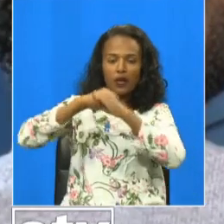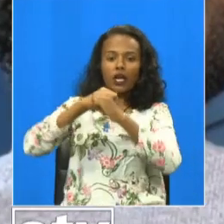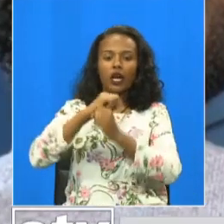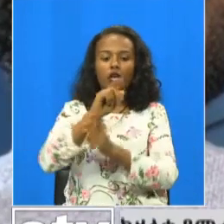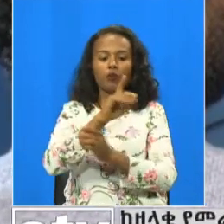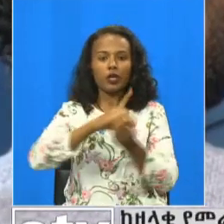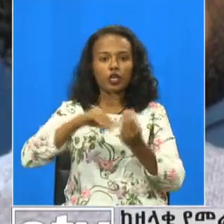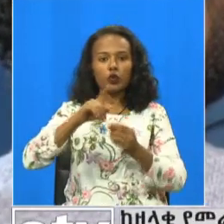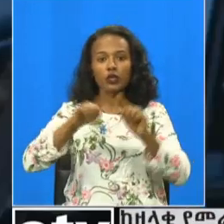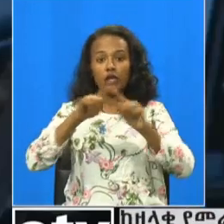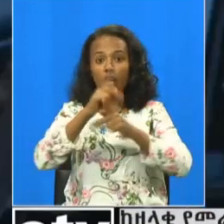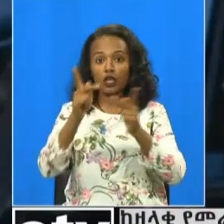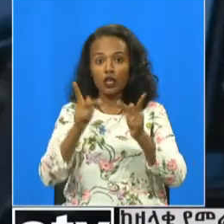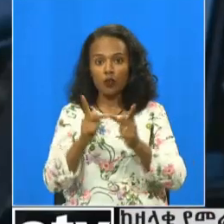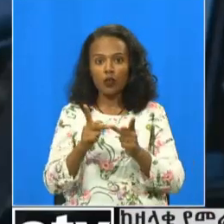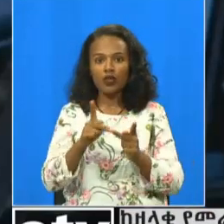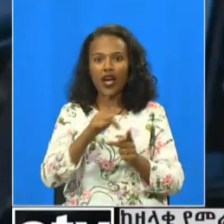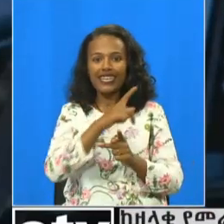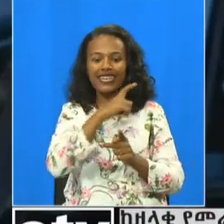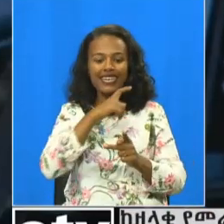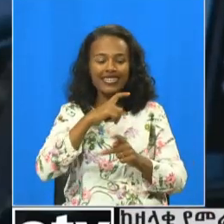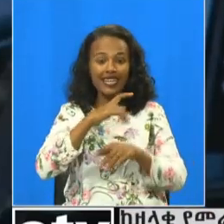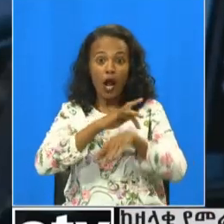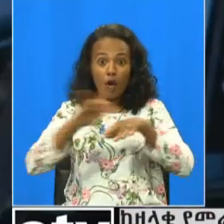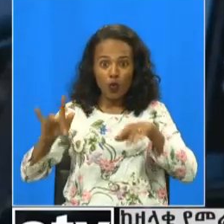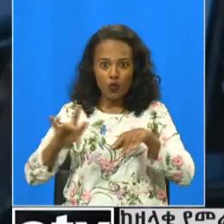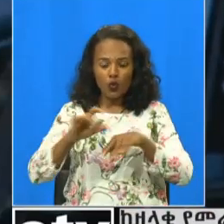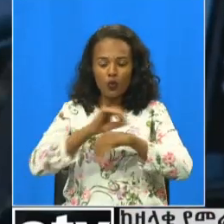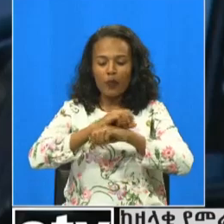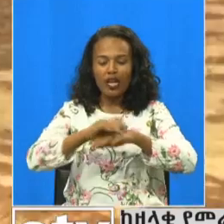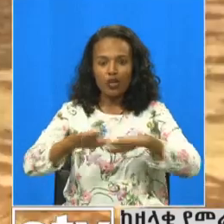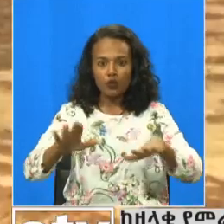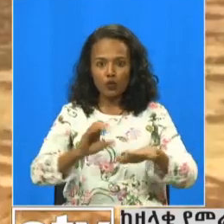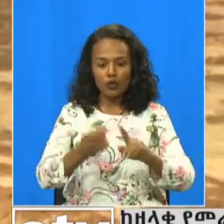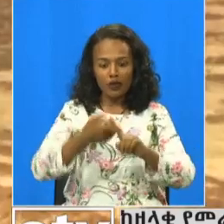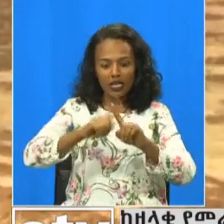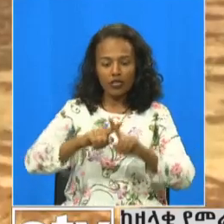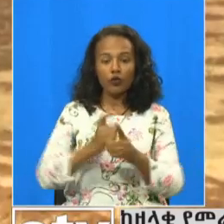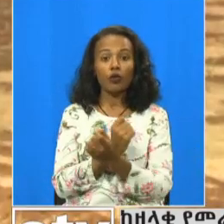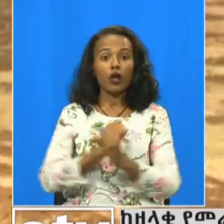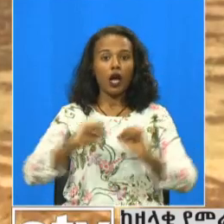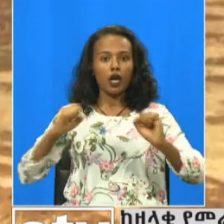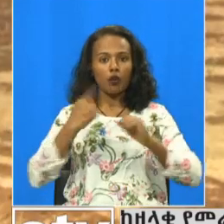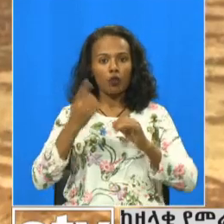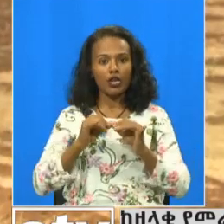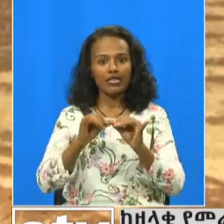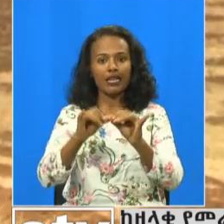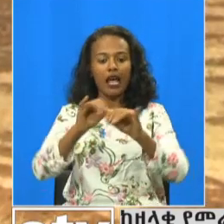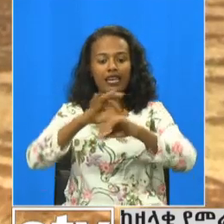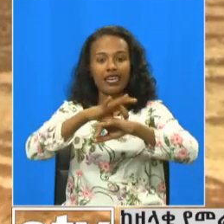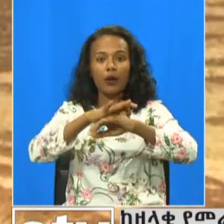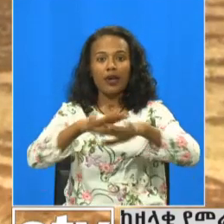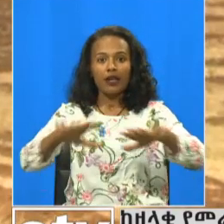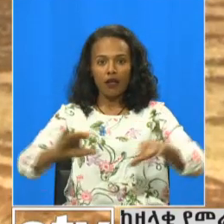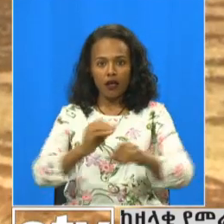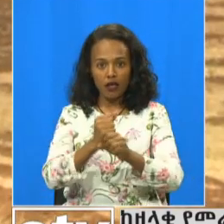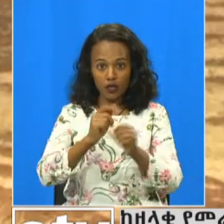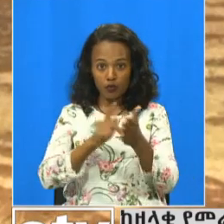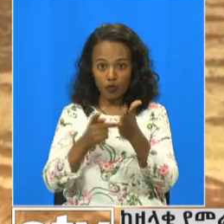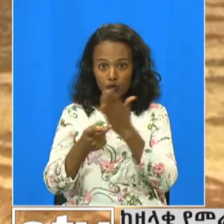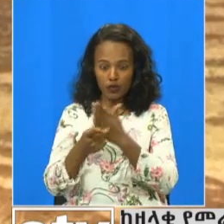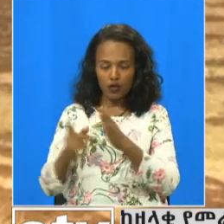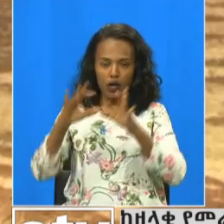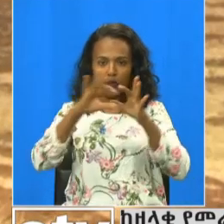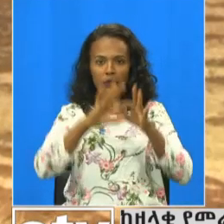በተለያዩ ቦታዎች የተራቆቱ የእርሻ ማሳዎችና የወል መሬቶች መልሰው እንዳገገሙ ከዘላቂ የመሬት አያያዝ ፕሮጀክት ጋር